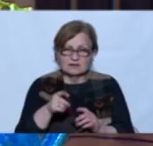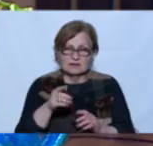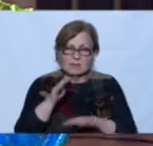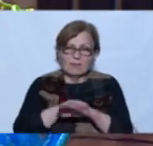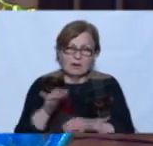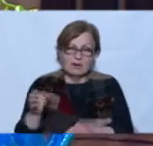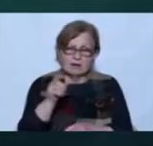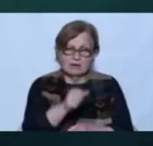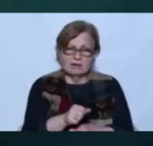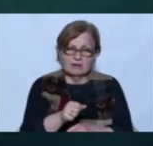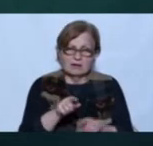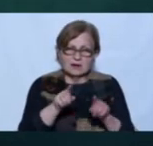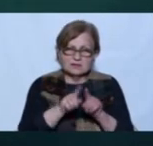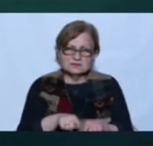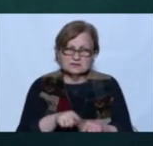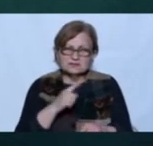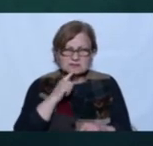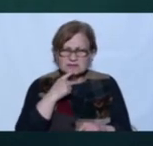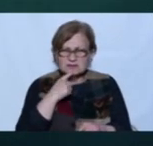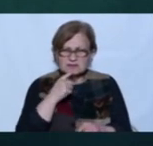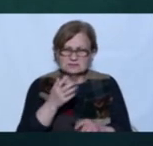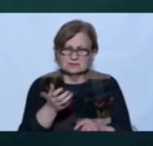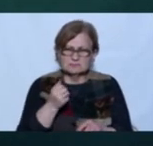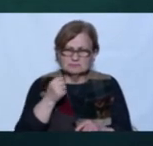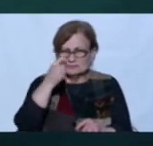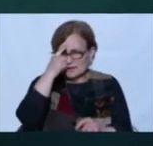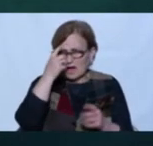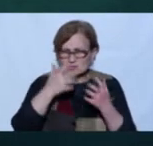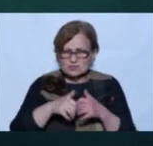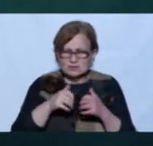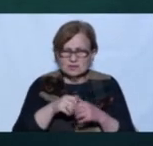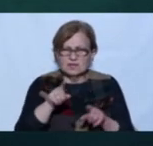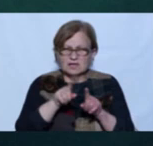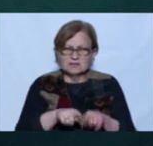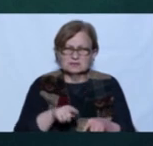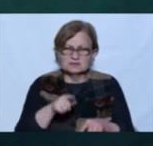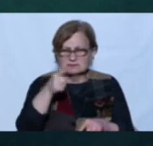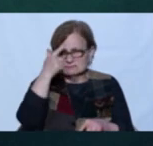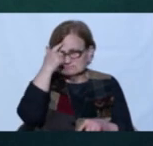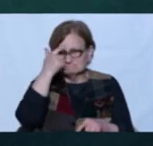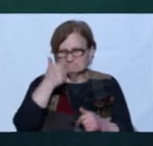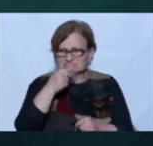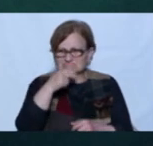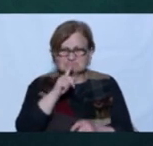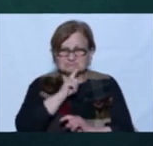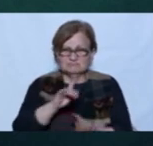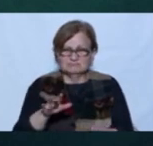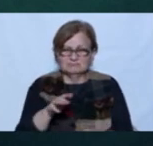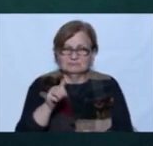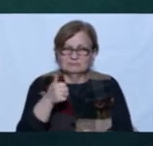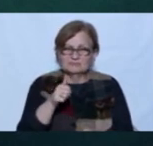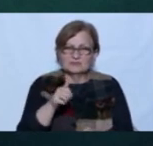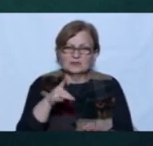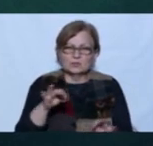მაგალითიც მოიტანა, ისე ძნელად ისწავლის ჯეროვან აზროვნებას და ისეთივე უხეირო ჯგუის პატრონი გამოვა, როგორც უხეირო